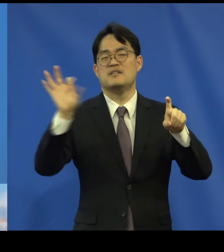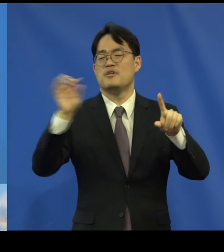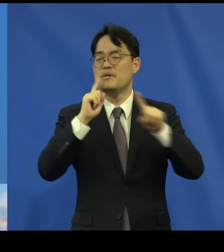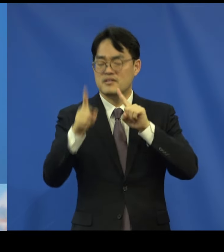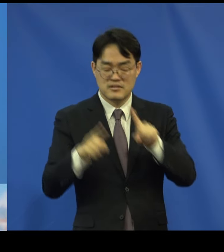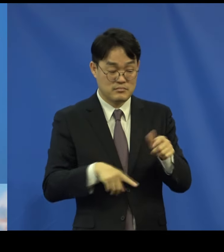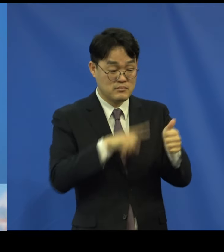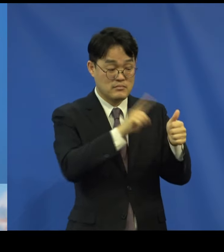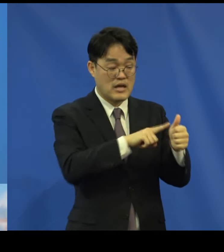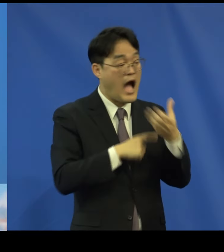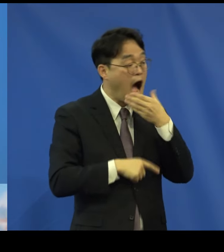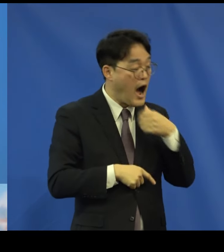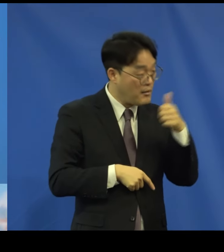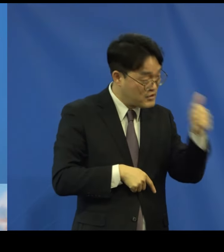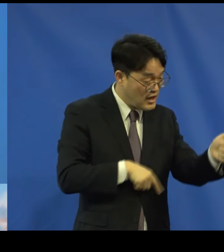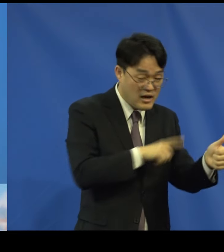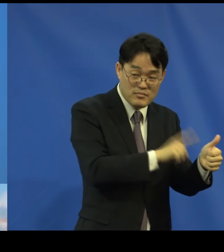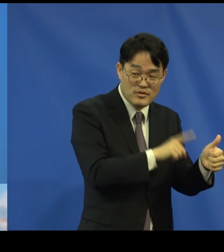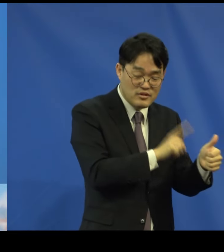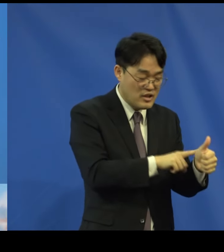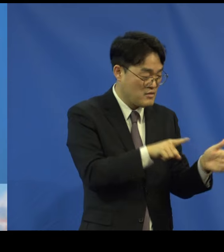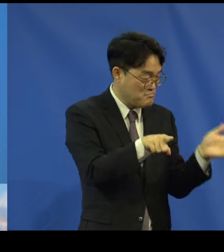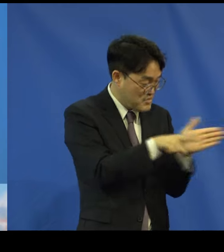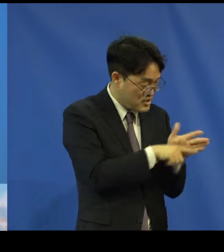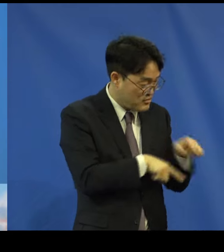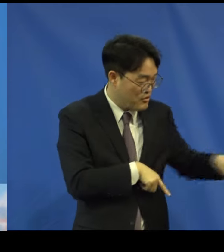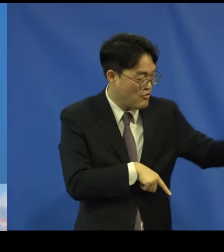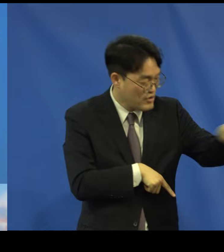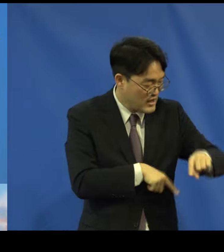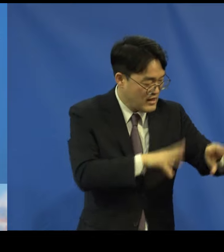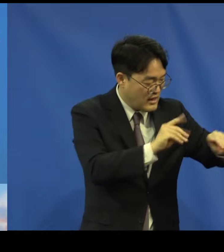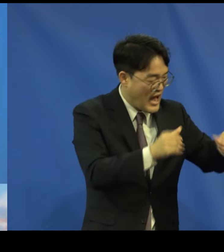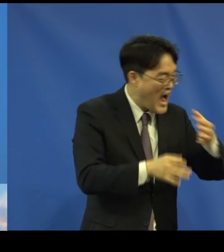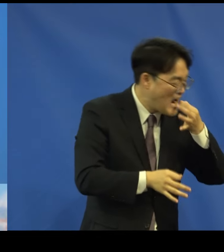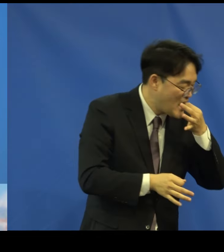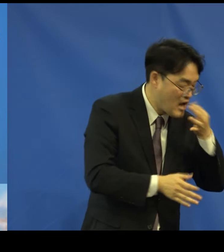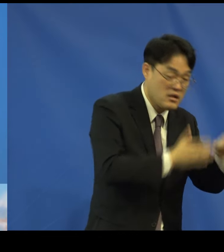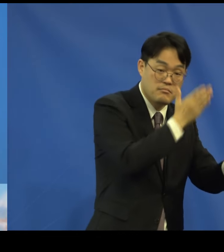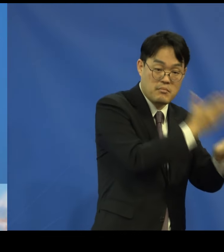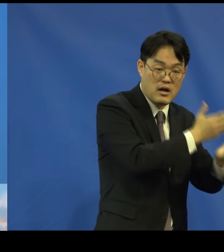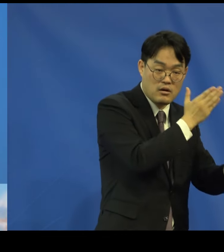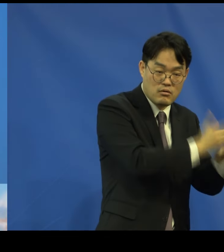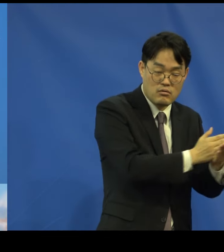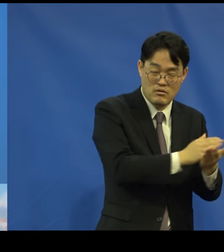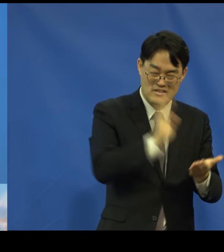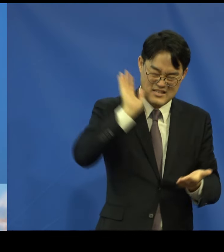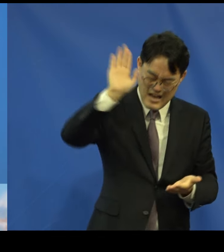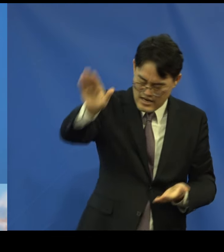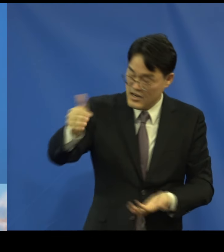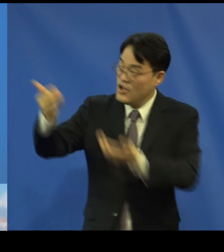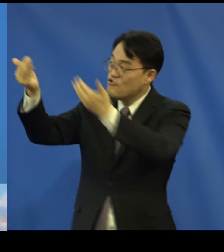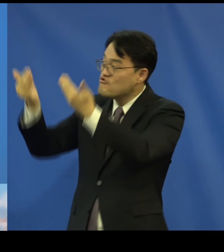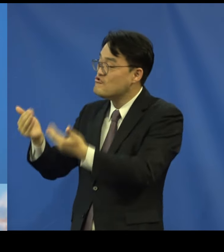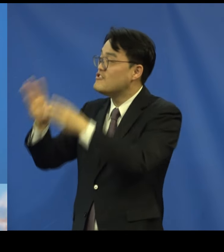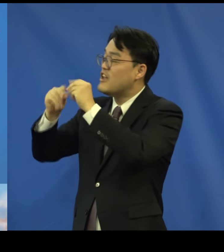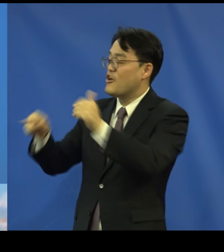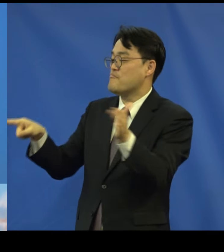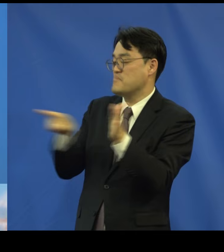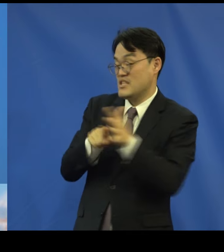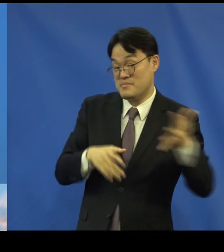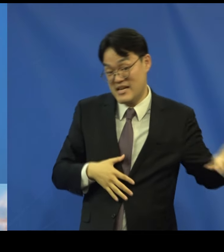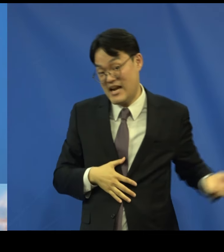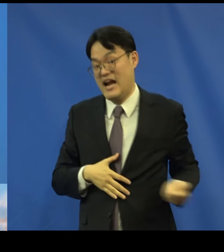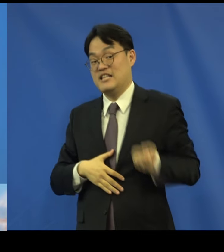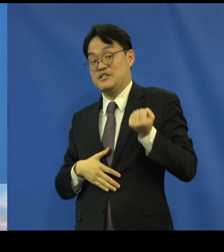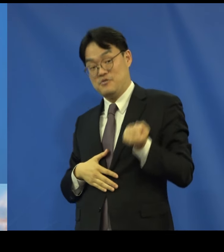부르심을 받았을 때 순종하여 장래의 유업으로 받을 땅에 나아갈새 갈 바를 알지 못하고 나아갔으며 믿음으로 그가 이방의